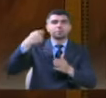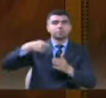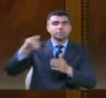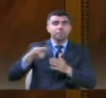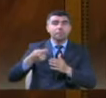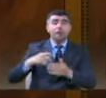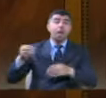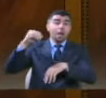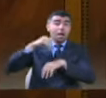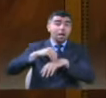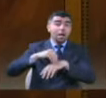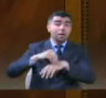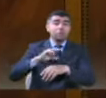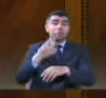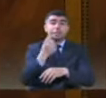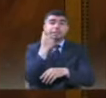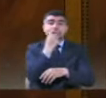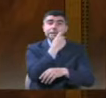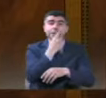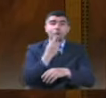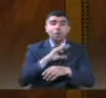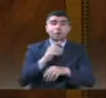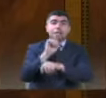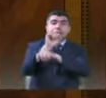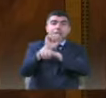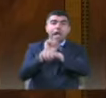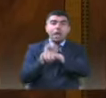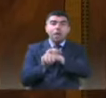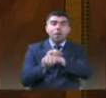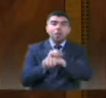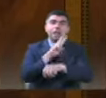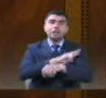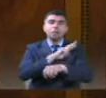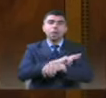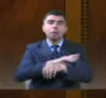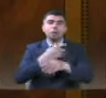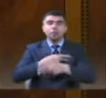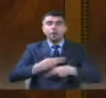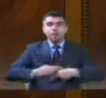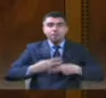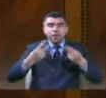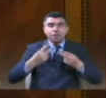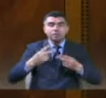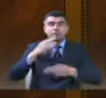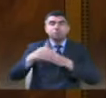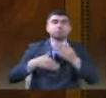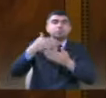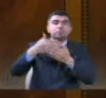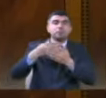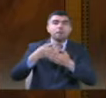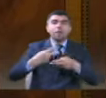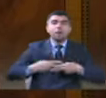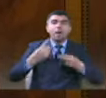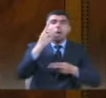لتشمل علاجات الأسنان بالنسبة لمؤمني الصندوق الوطني للضمان الاجتماعي انطلاقاً من فاتح